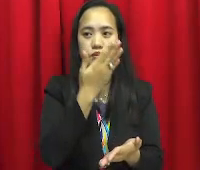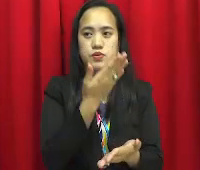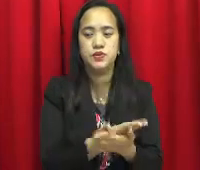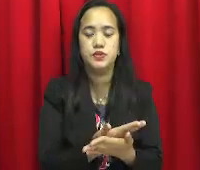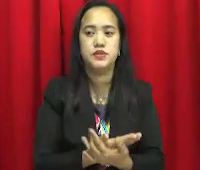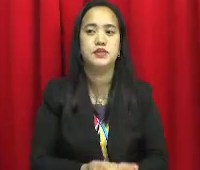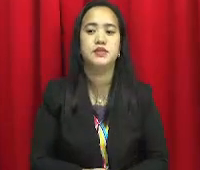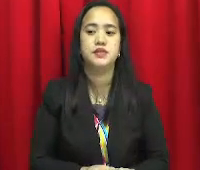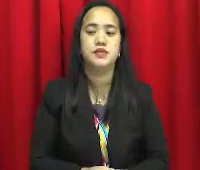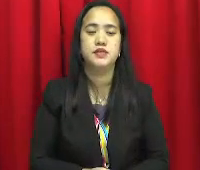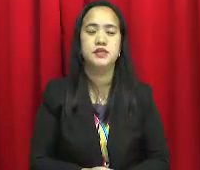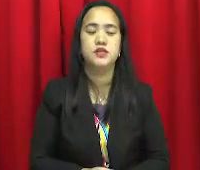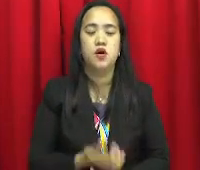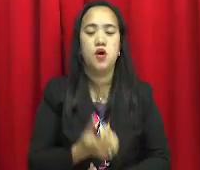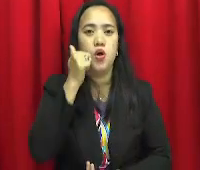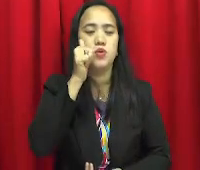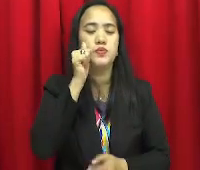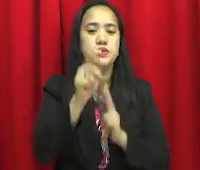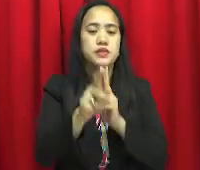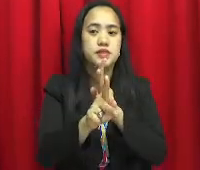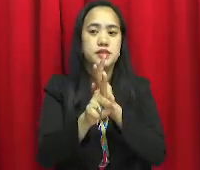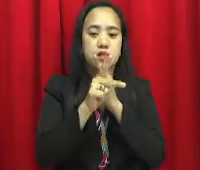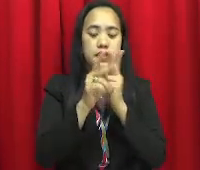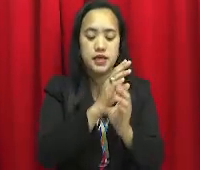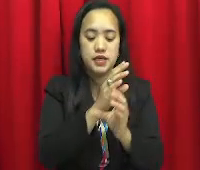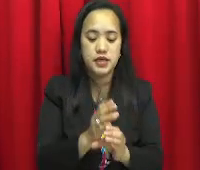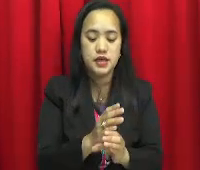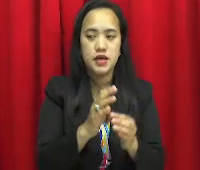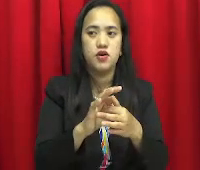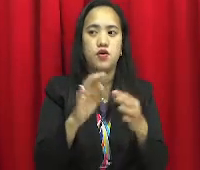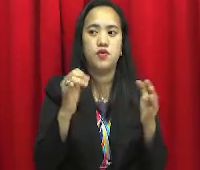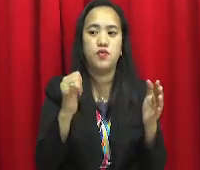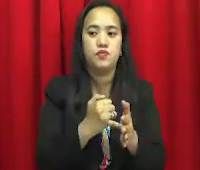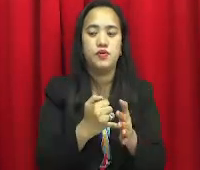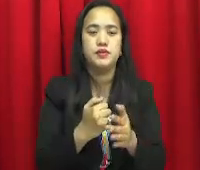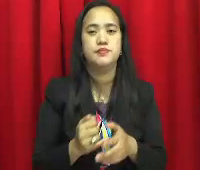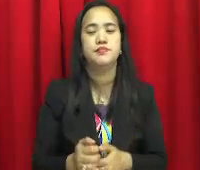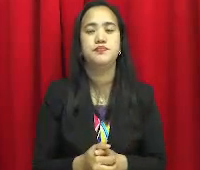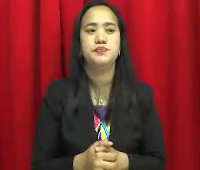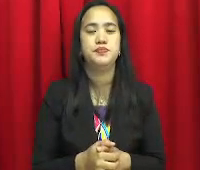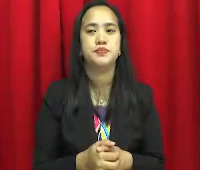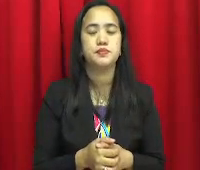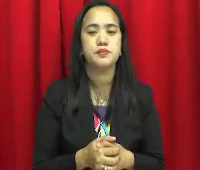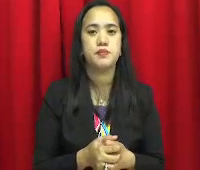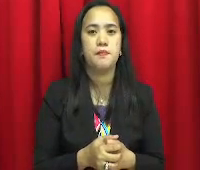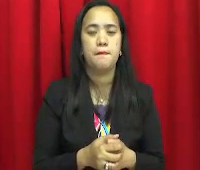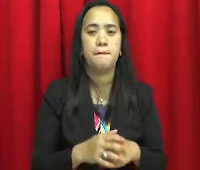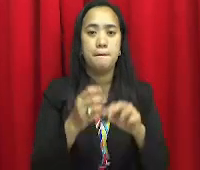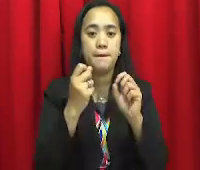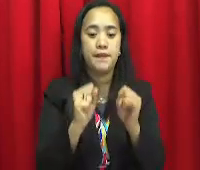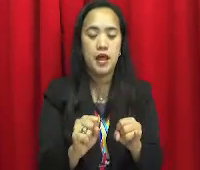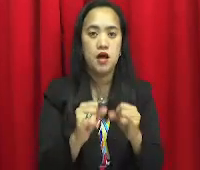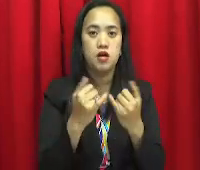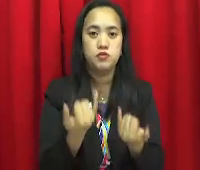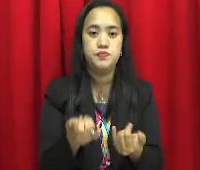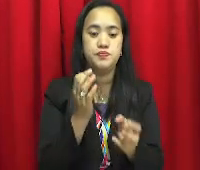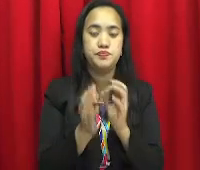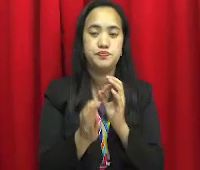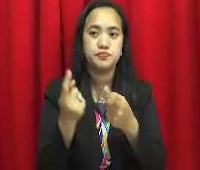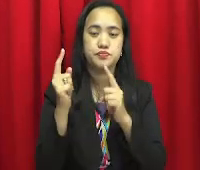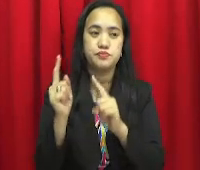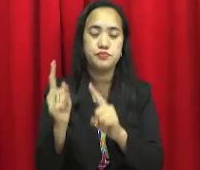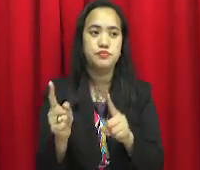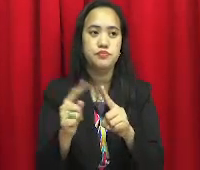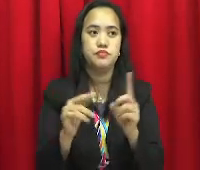ninyo yan. Ingatan nyo yung mga ganong klaseng pagtatago. Yan, alam nyo, pag pumunta kayo doon